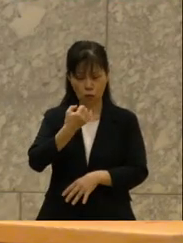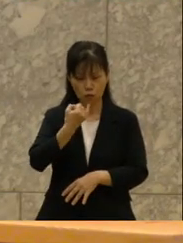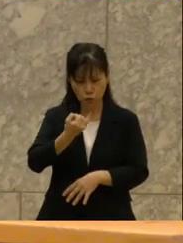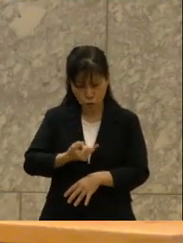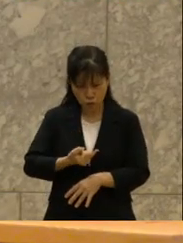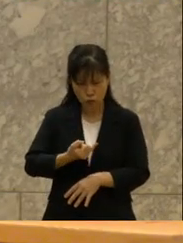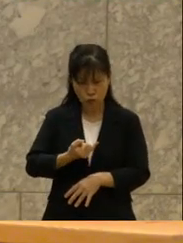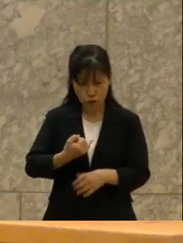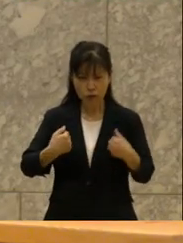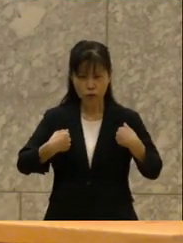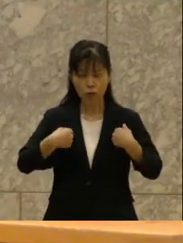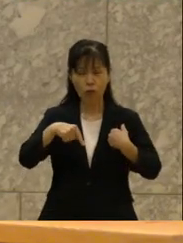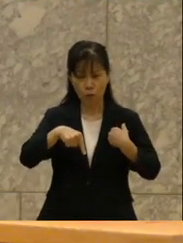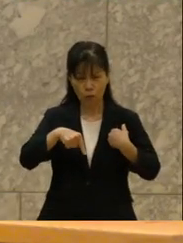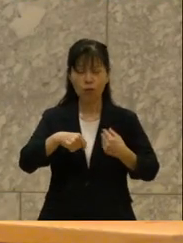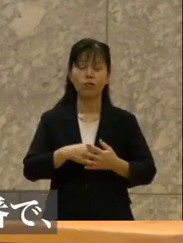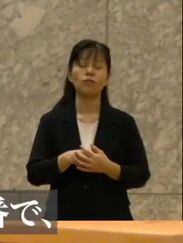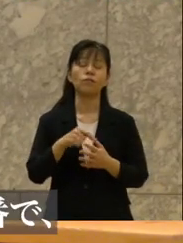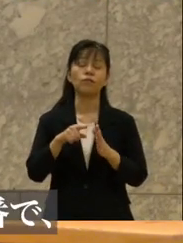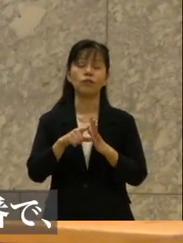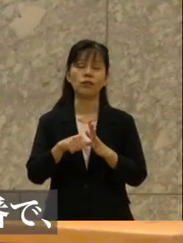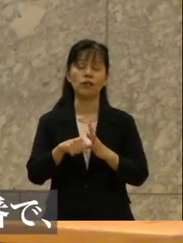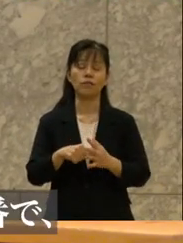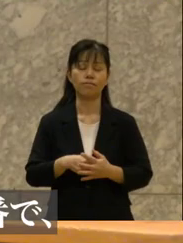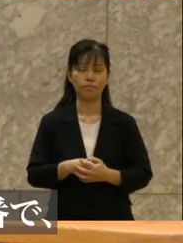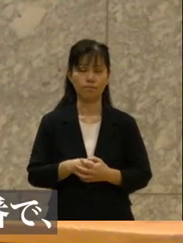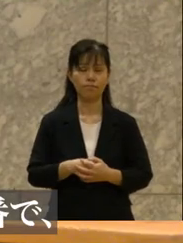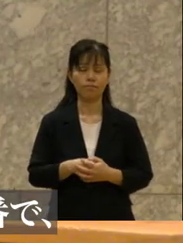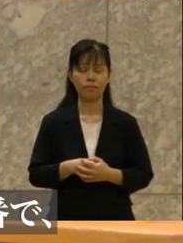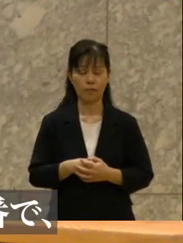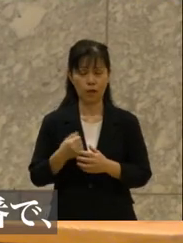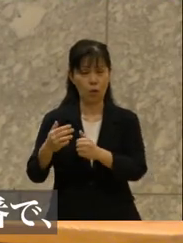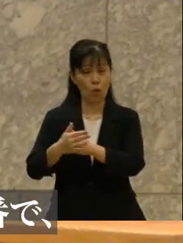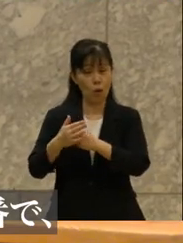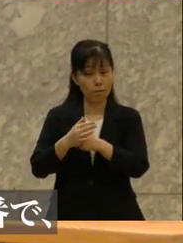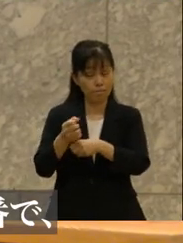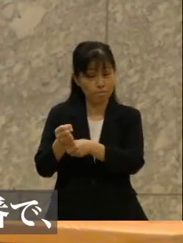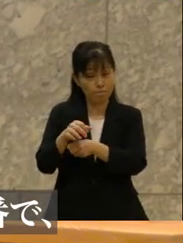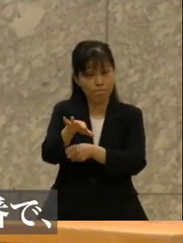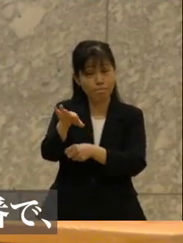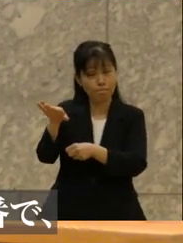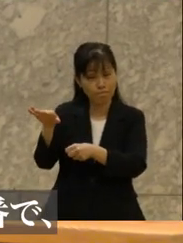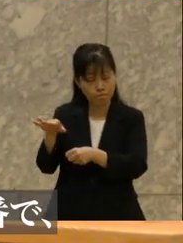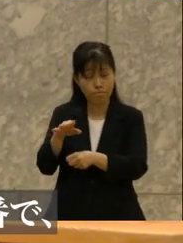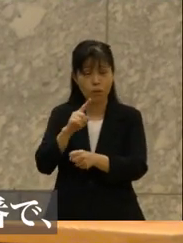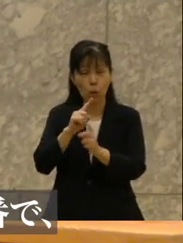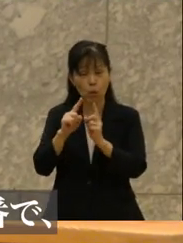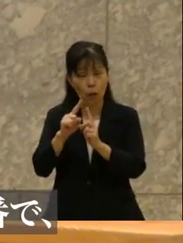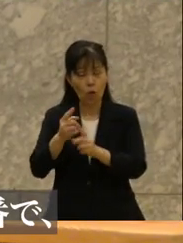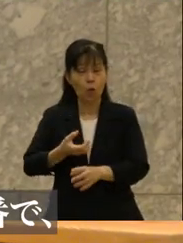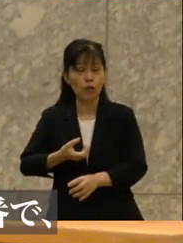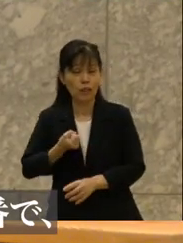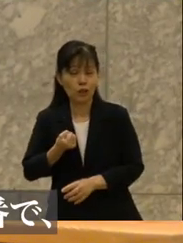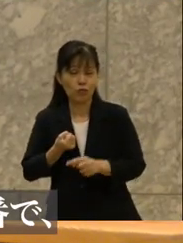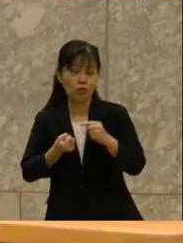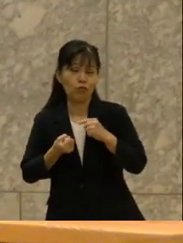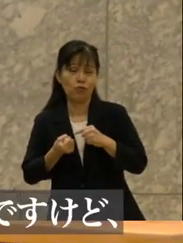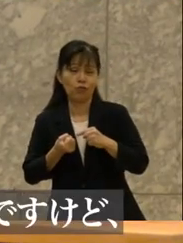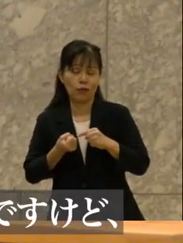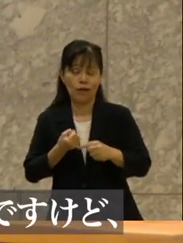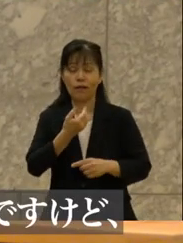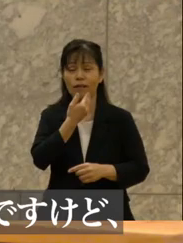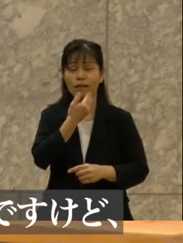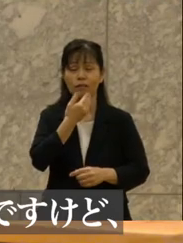ないっていうそれにあたってはやっぱりいろんな背中を押してくれる人たちの言葉を信じることが一番で